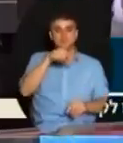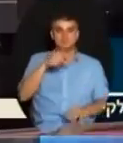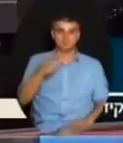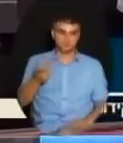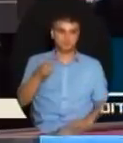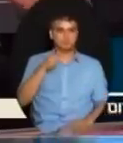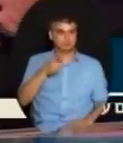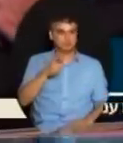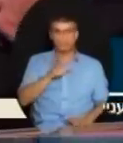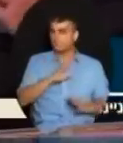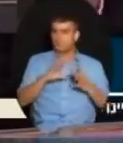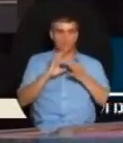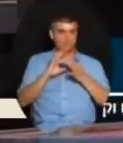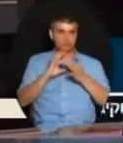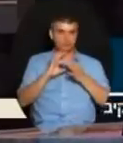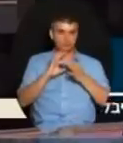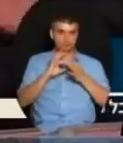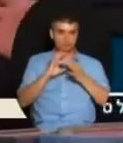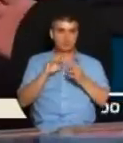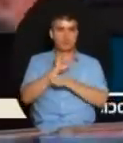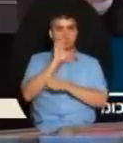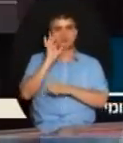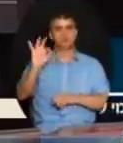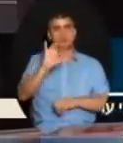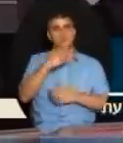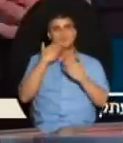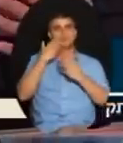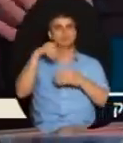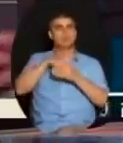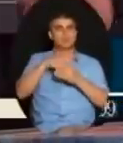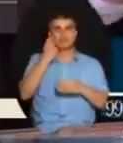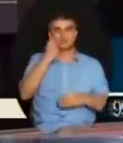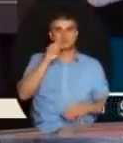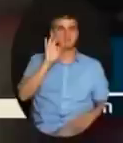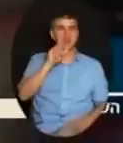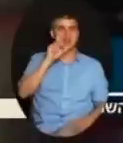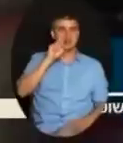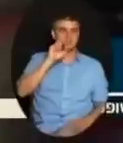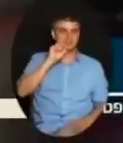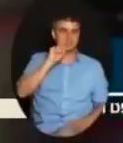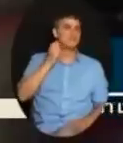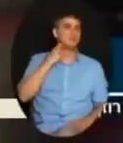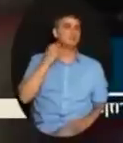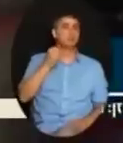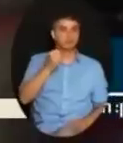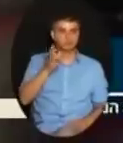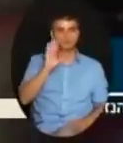בהולילנד. זה בלי קשר לערעור שלהם בפרשות טלנסקי ובלי קשר לחקירה